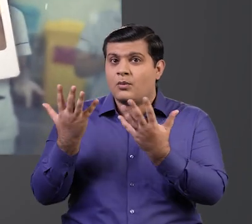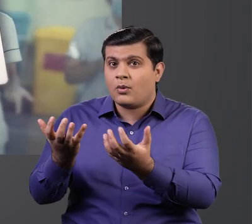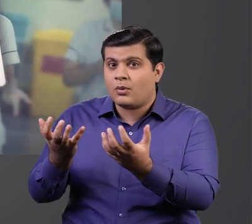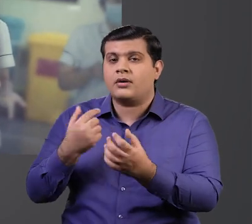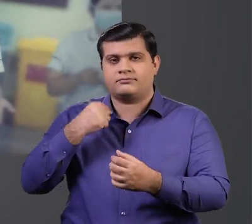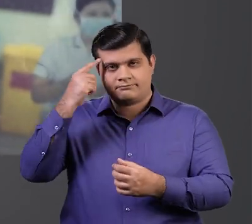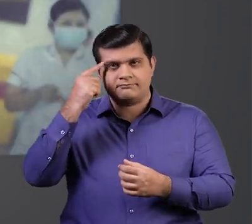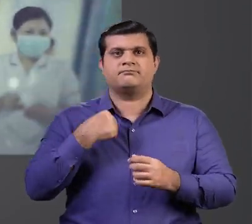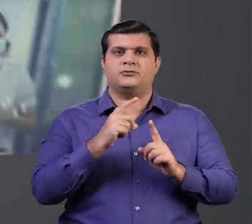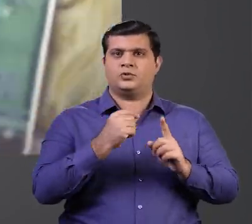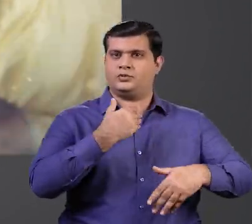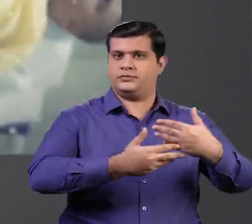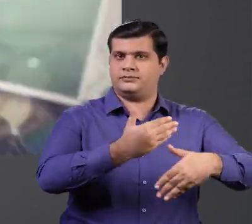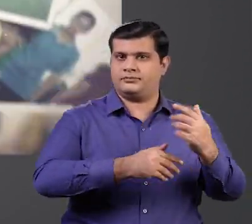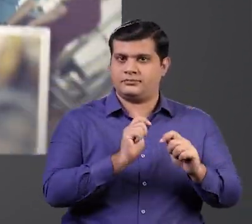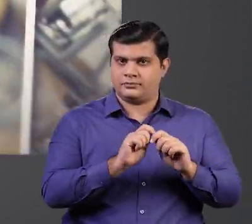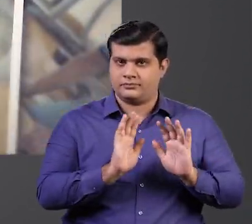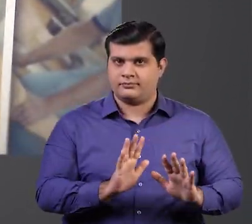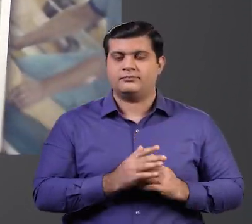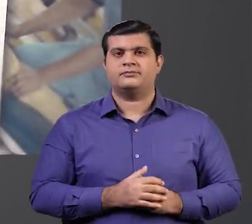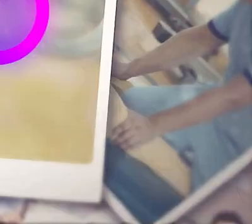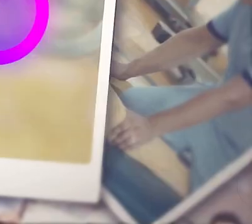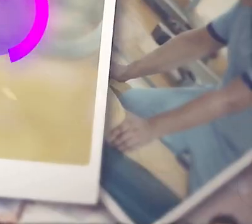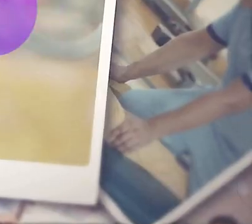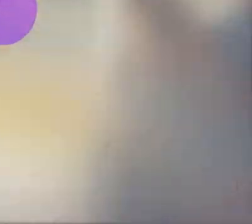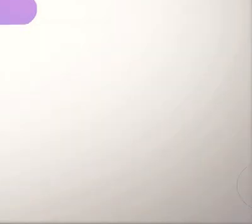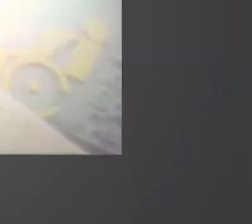दिव्यांग जनों की जरूरतों का ध्यान रखा जाता है।